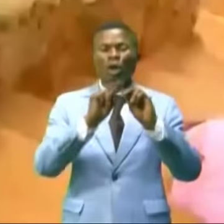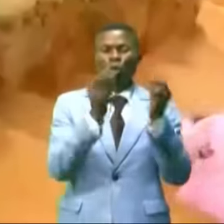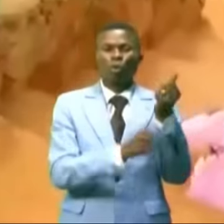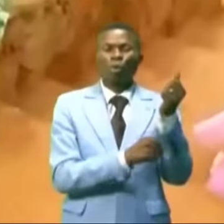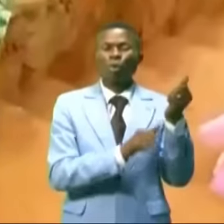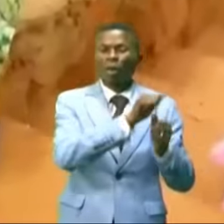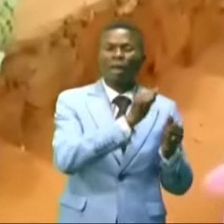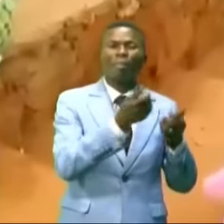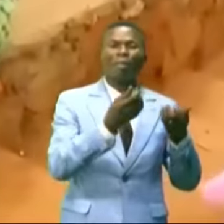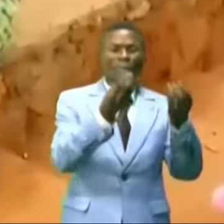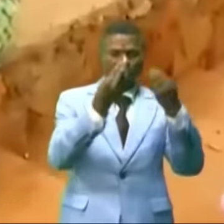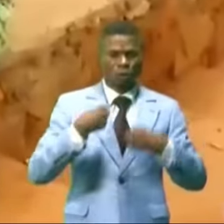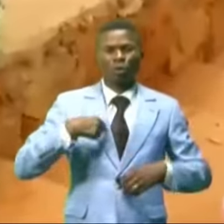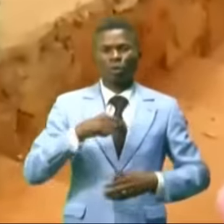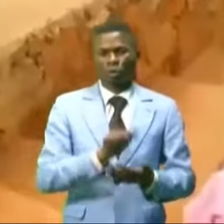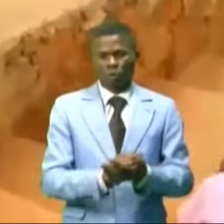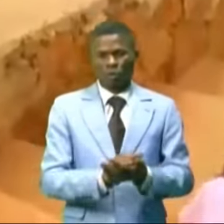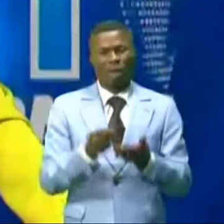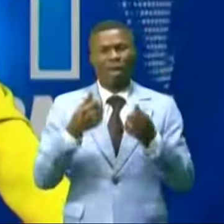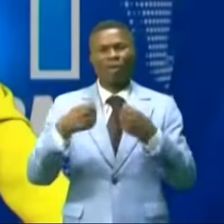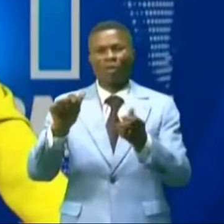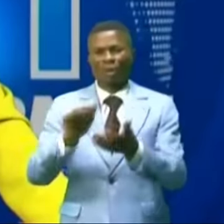eux-mêmes.